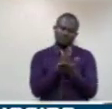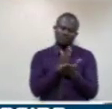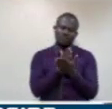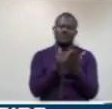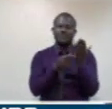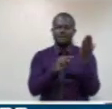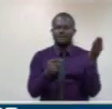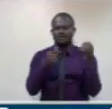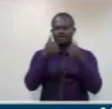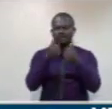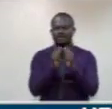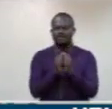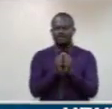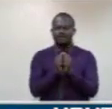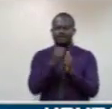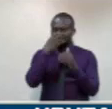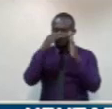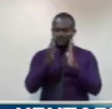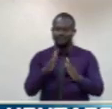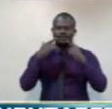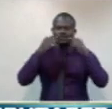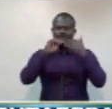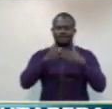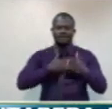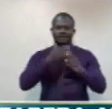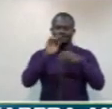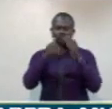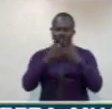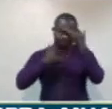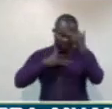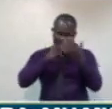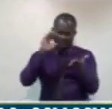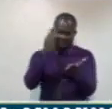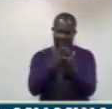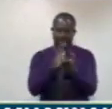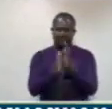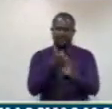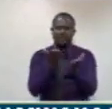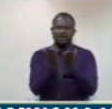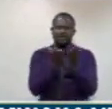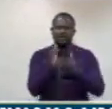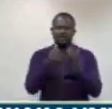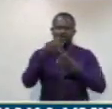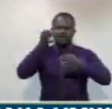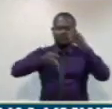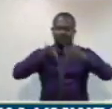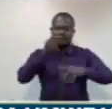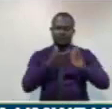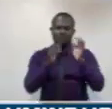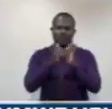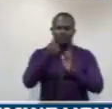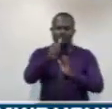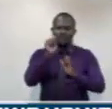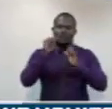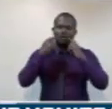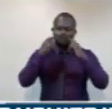ari ikoranabuhanga ryiza. Abavoka bavuga ko banejejwe n'uko iki cyorezo kitahagaritse burundu serivisi z'iburanisha. Gusa urwego